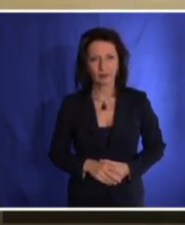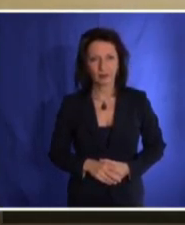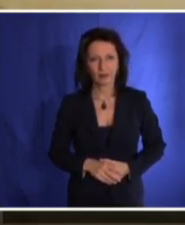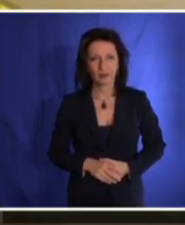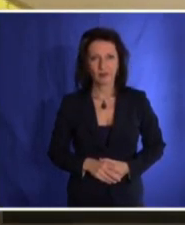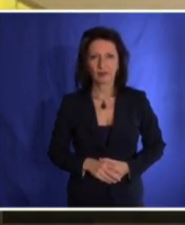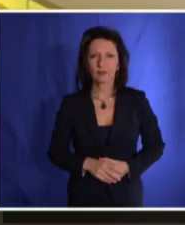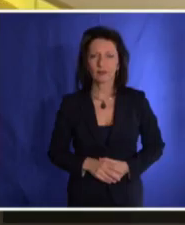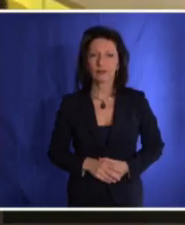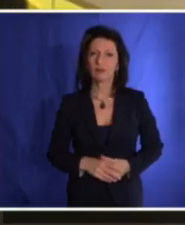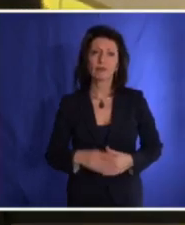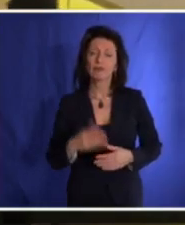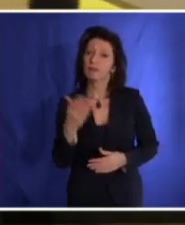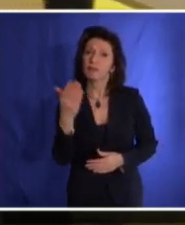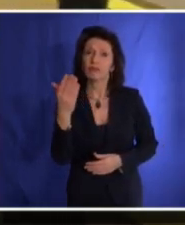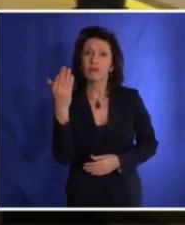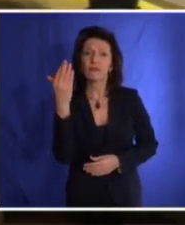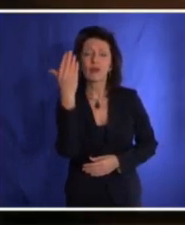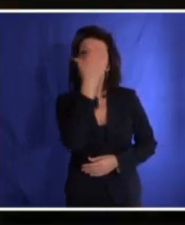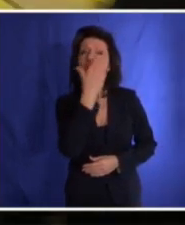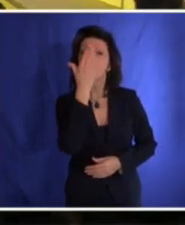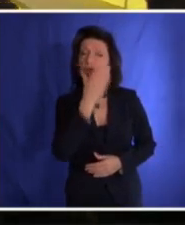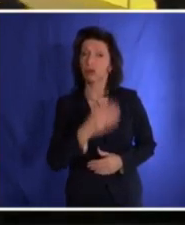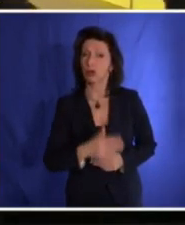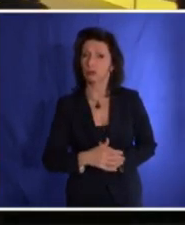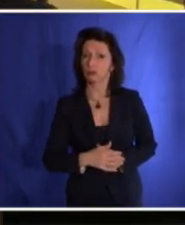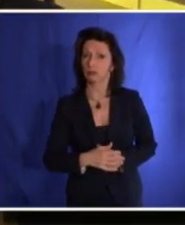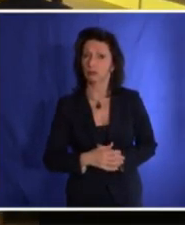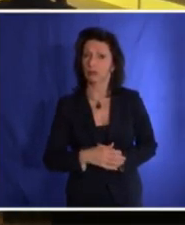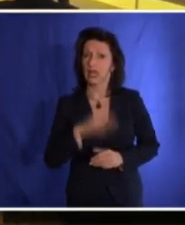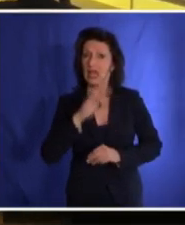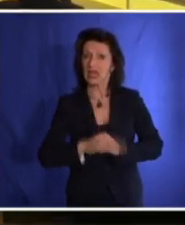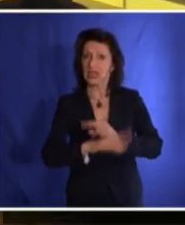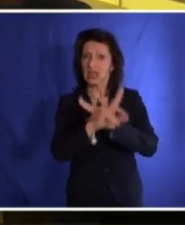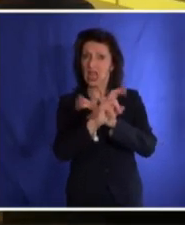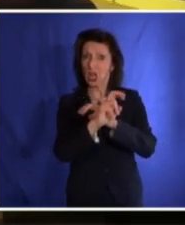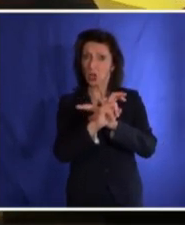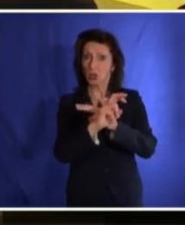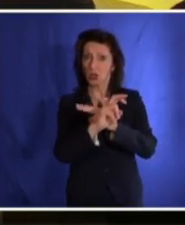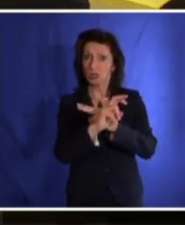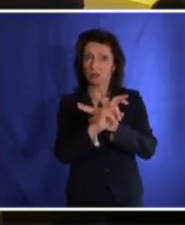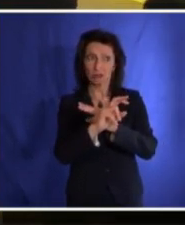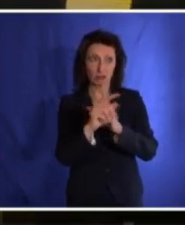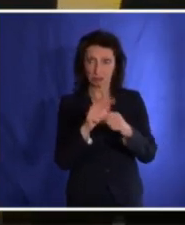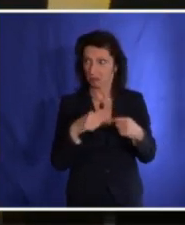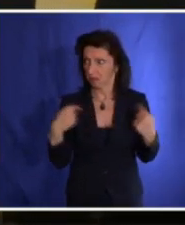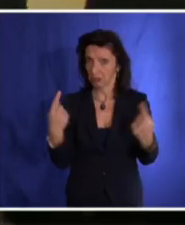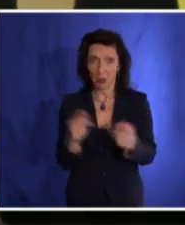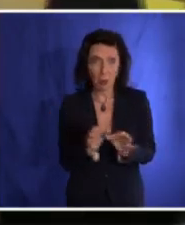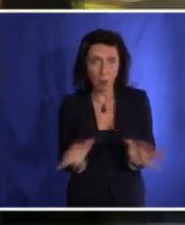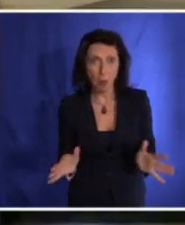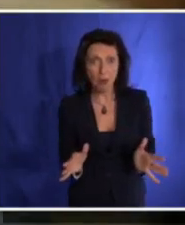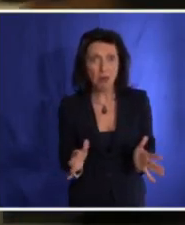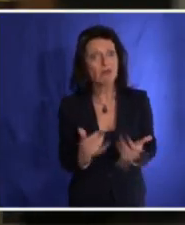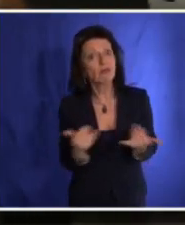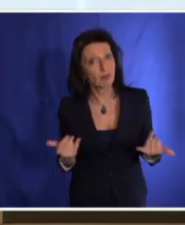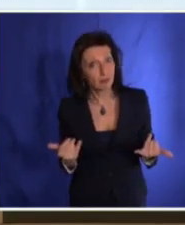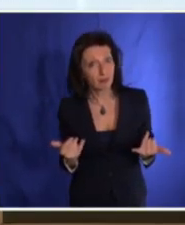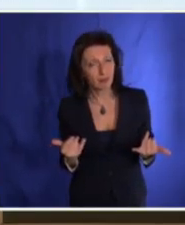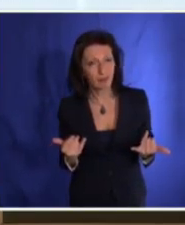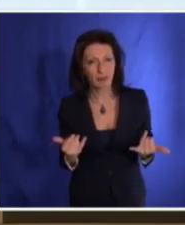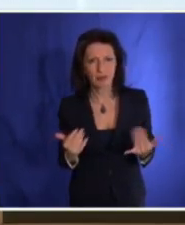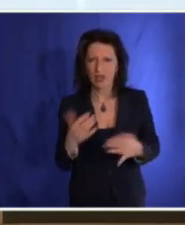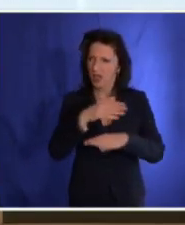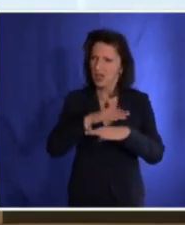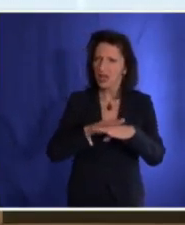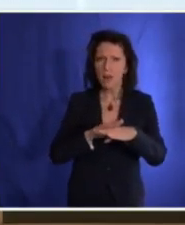Stellen wir uns einmal vor, was wäre Niederösterreich ohne uns? Was wären unsere Gemeinden und unsere